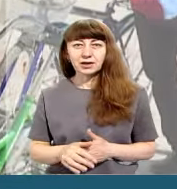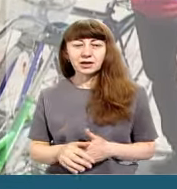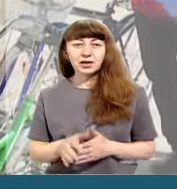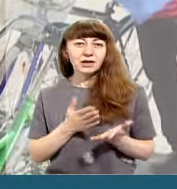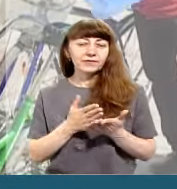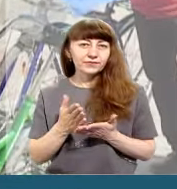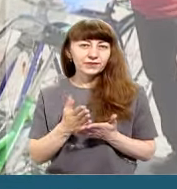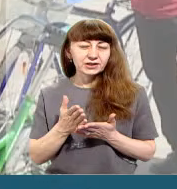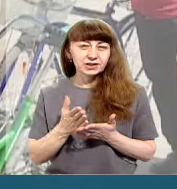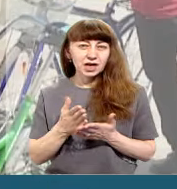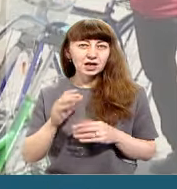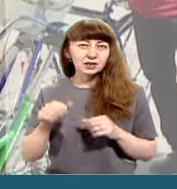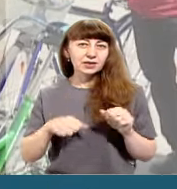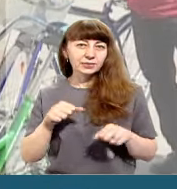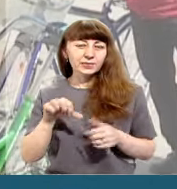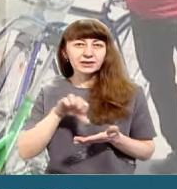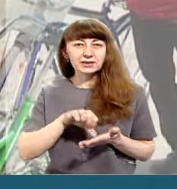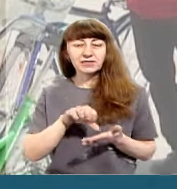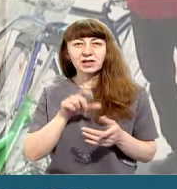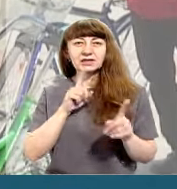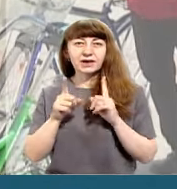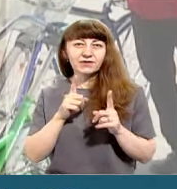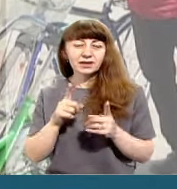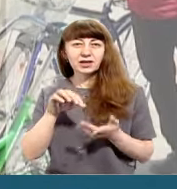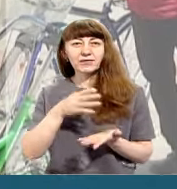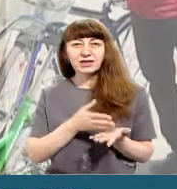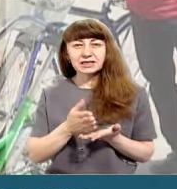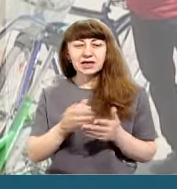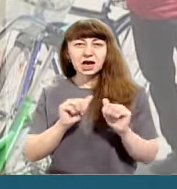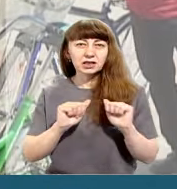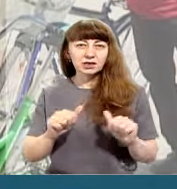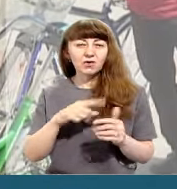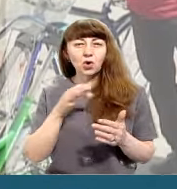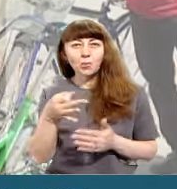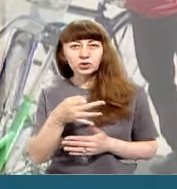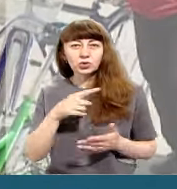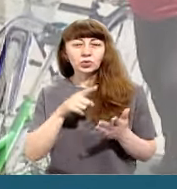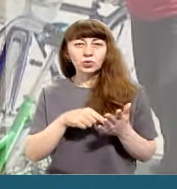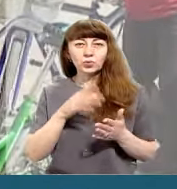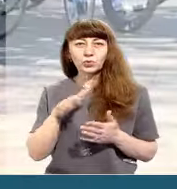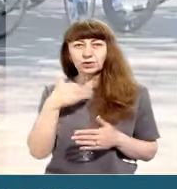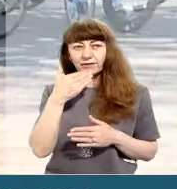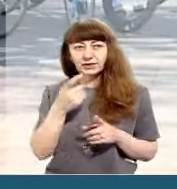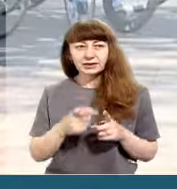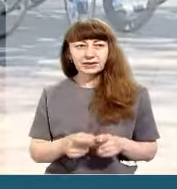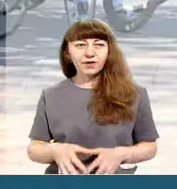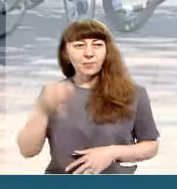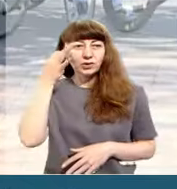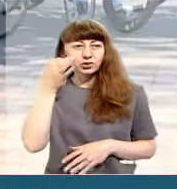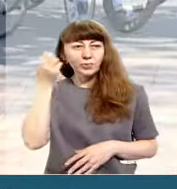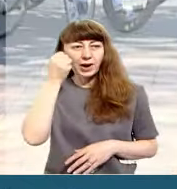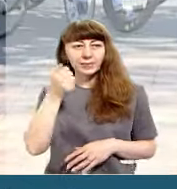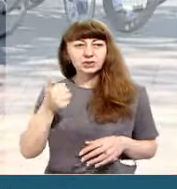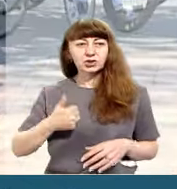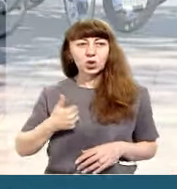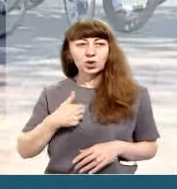ветераны, представители Совета ветеранов областной и городской, будут говорить слова. Почтить память